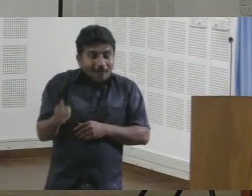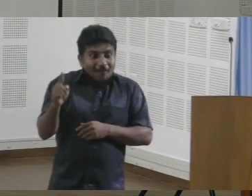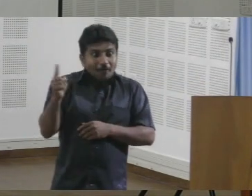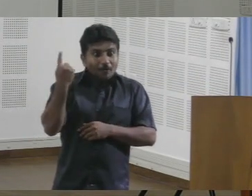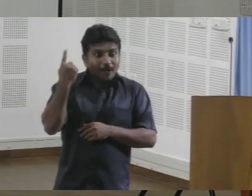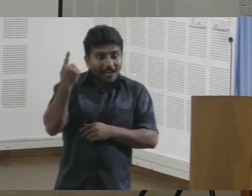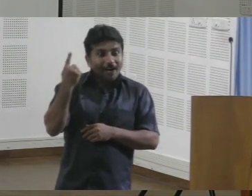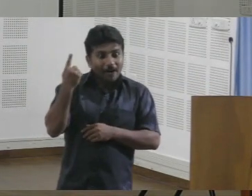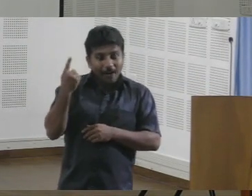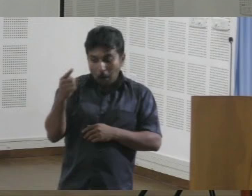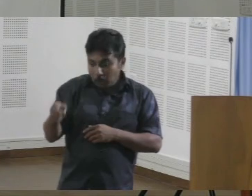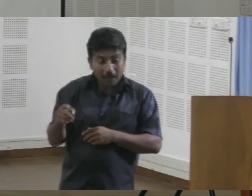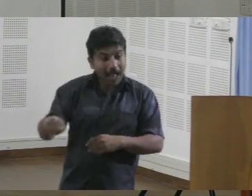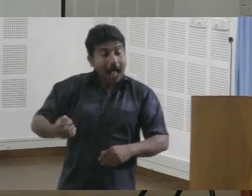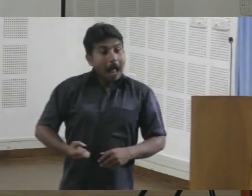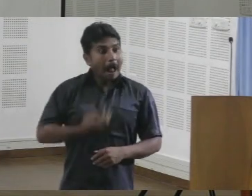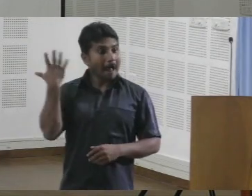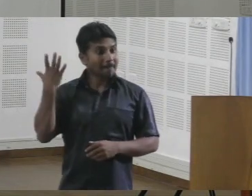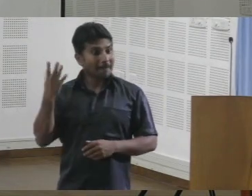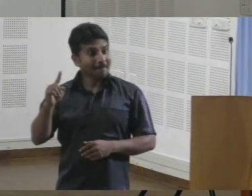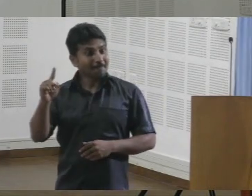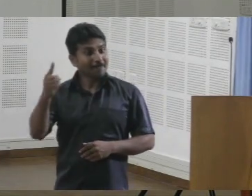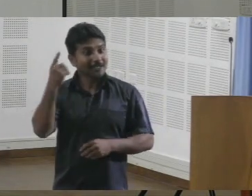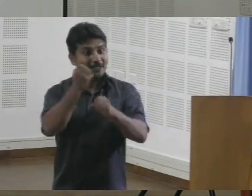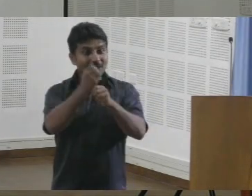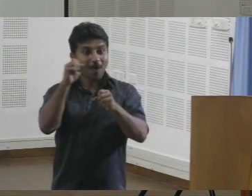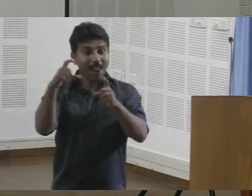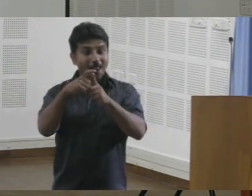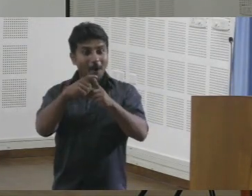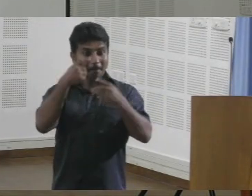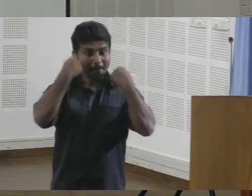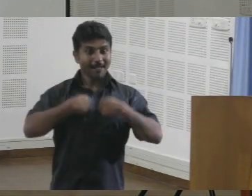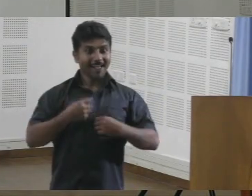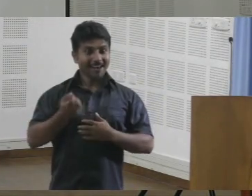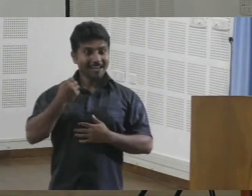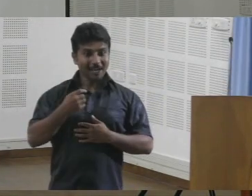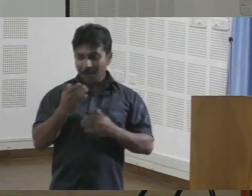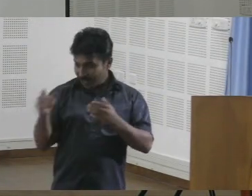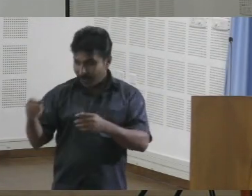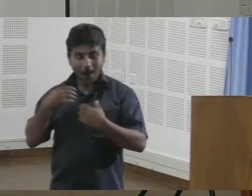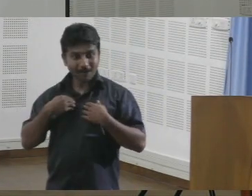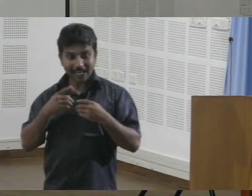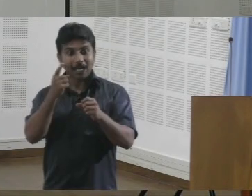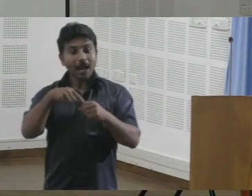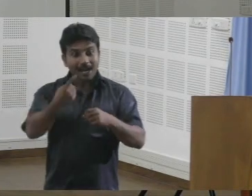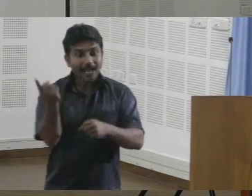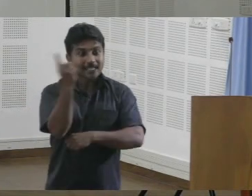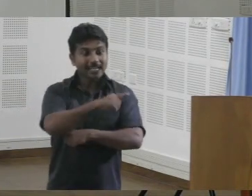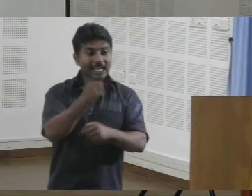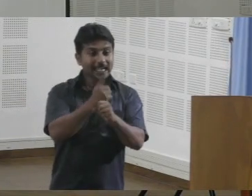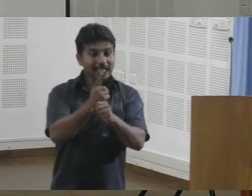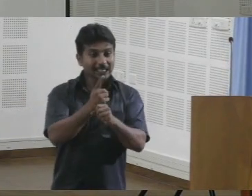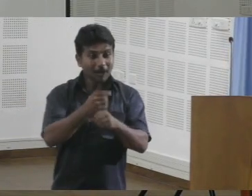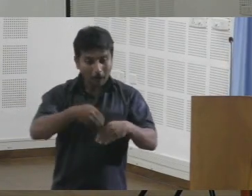പറയാൻ പറ്റില്ല, അത്രയ്ക്കും ഭയങ്കര സന്തോഷമായിരുന്നു. അവൻ അത് പിറ്റേ ദിവസം സ്കൂളിൽ കൊണ്ടുപോയി, ടീച്ചേഴ്സിനെയൊക്കെ കാണിച്ചു കൊടുത്തു. അപ്പോഴാണ് ഞങ്ങൾക്ക്